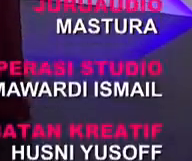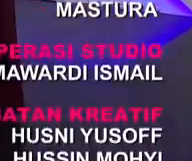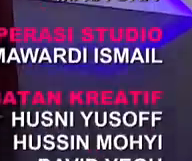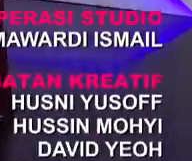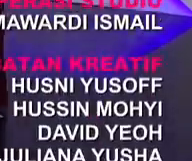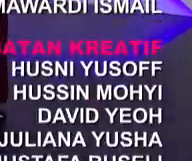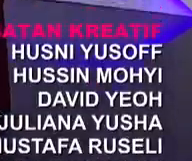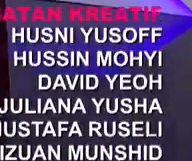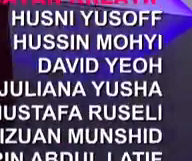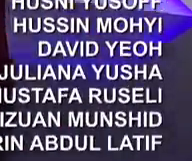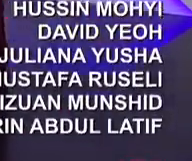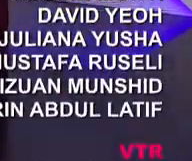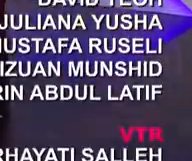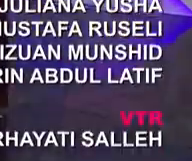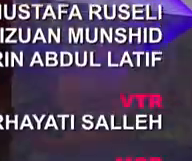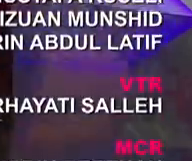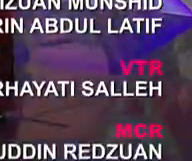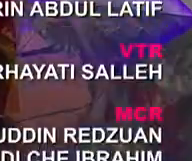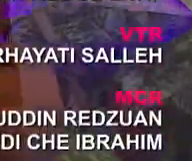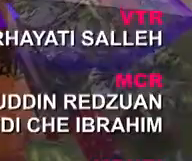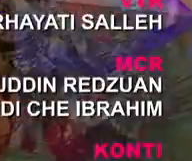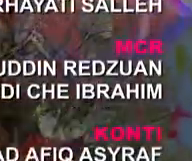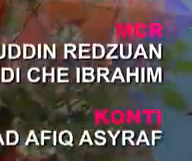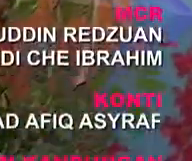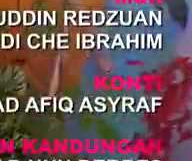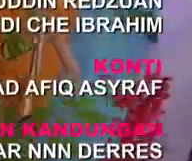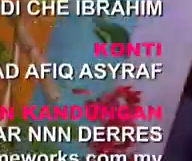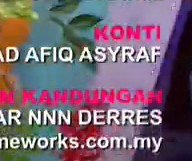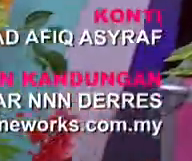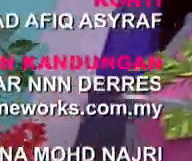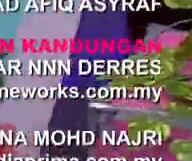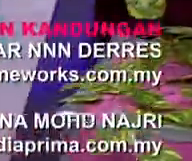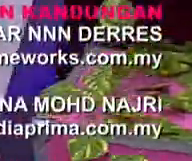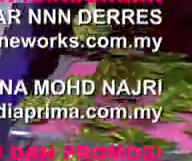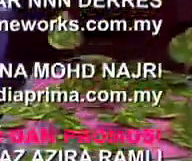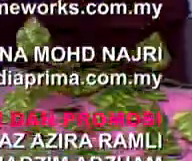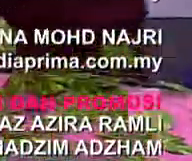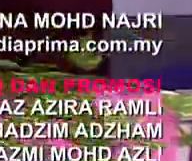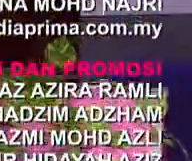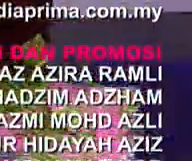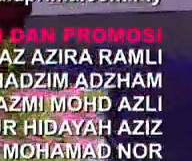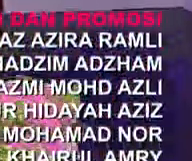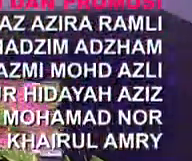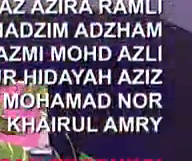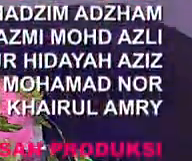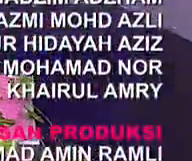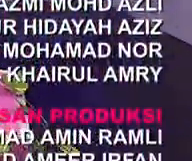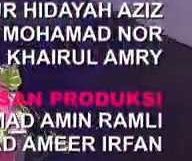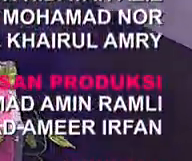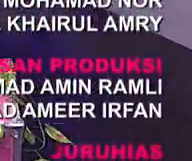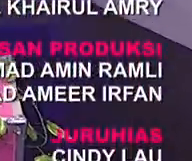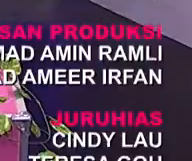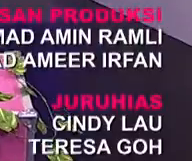fotosintesis untuk hidup subur sekali. Yeah, yeah. Klorofil dalam daun.